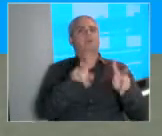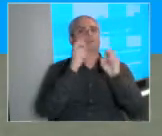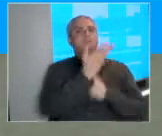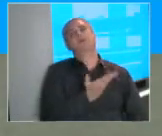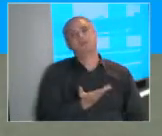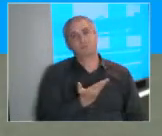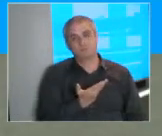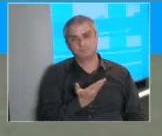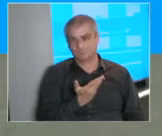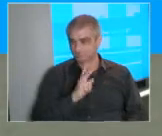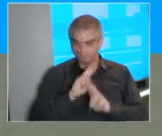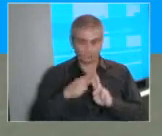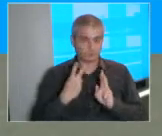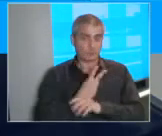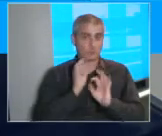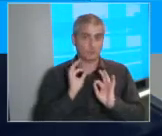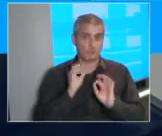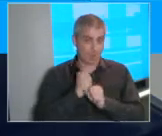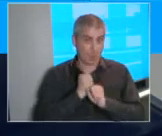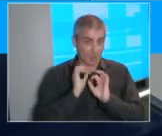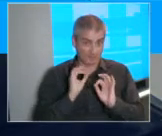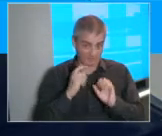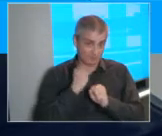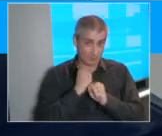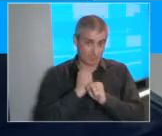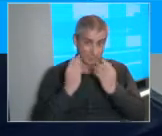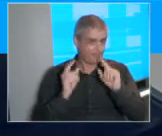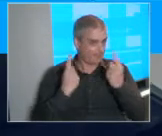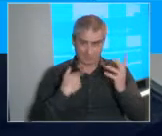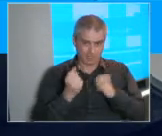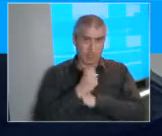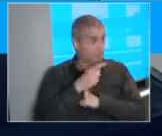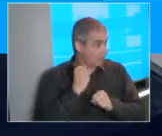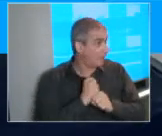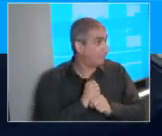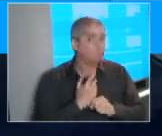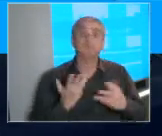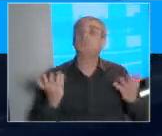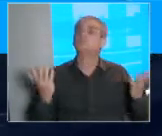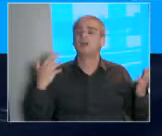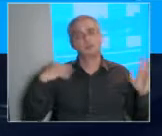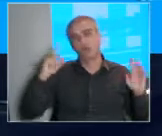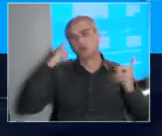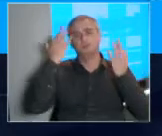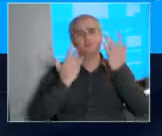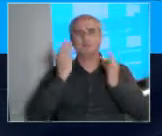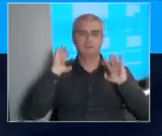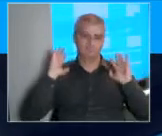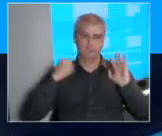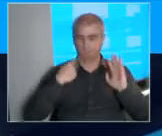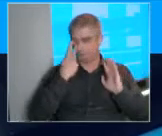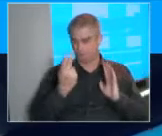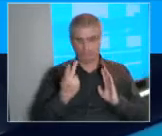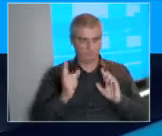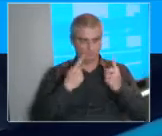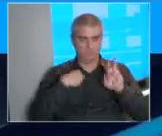הרי בוא, בעולם אידילי, שזה באמת עובד, וזה עובד ברבה מקרים, אני לא מזלזל. כן, אגב, זה עובד? אני לא עושה סטטיסטיקות, אבל אני רואה